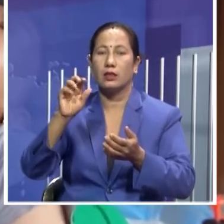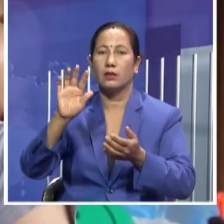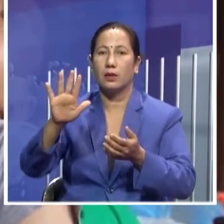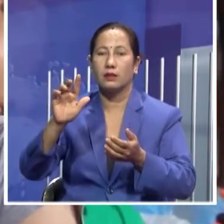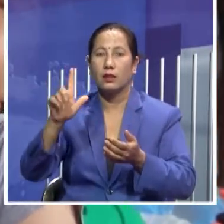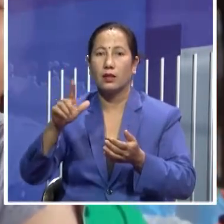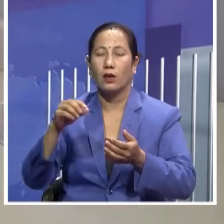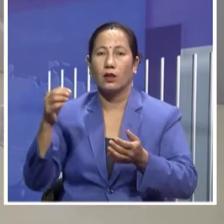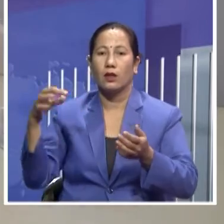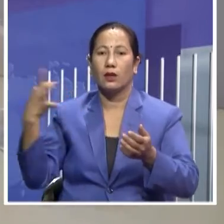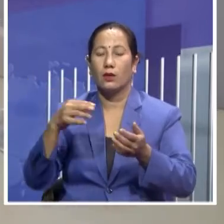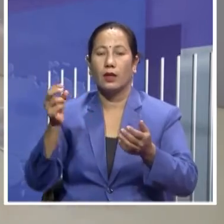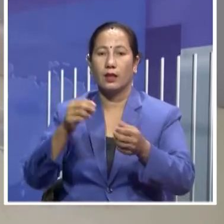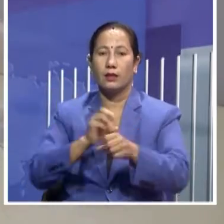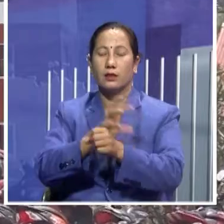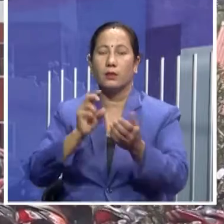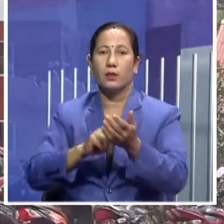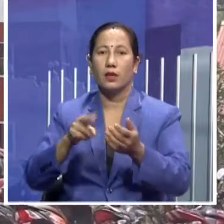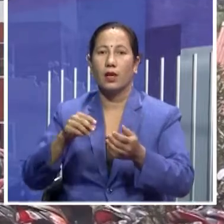1,857 जना नयाँ संक्रमित थपिएका हुन्। कुल